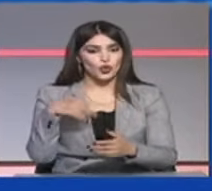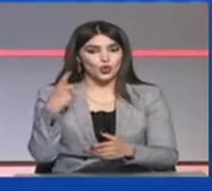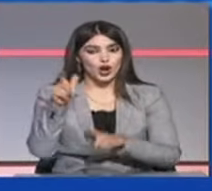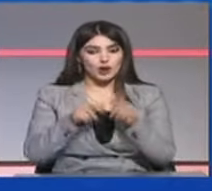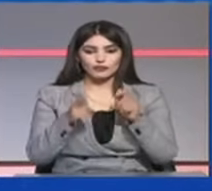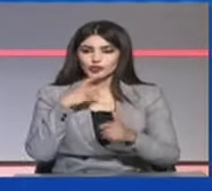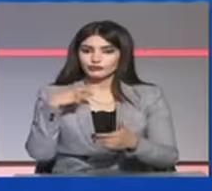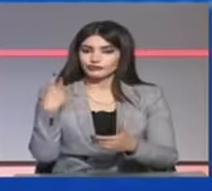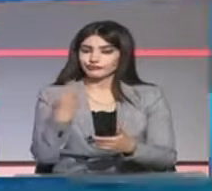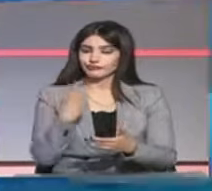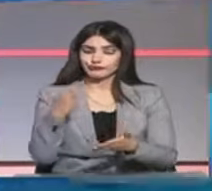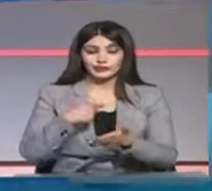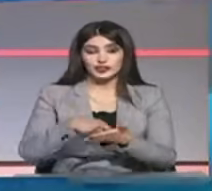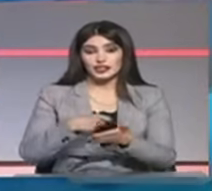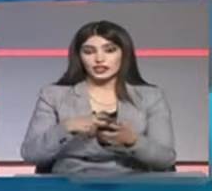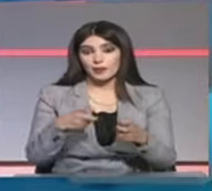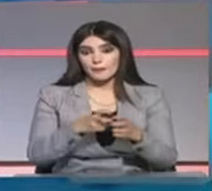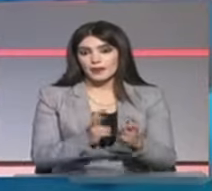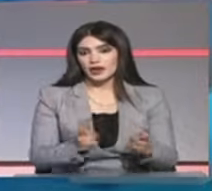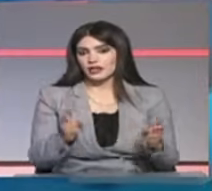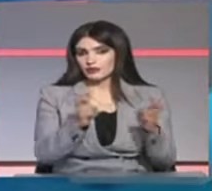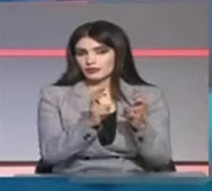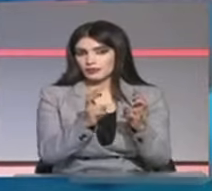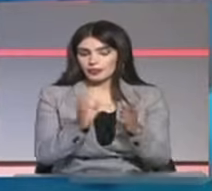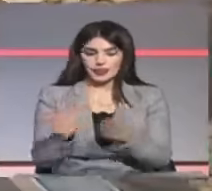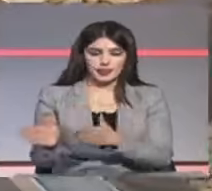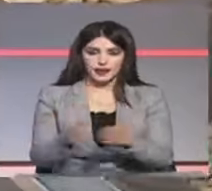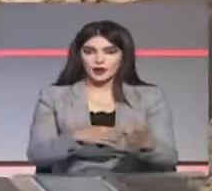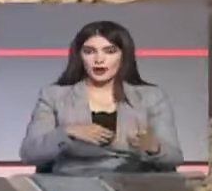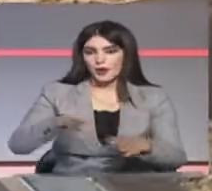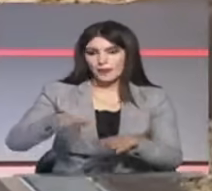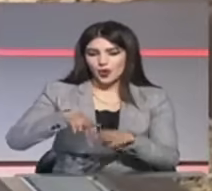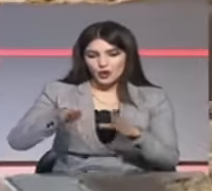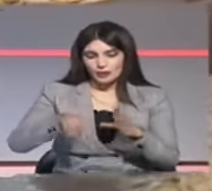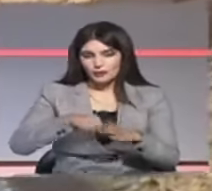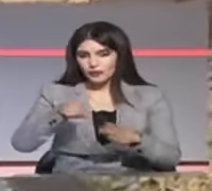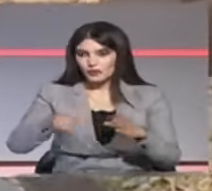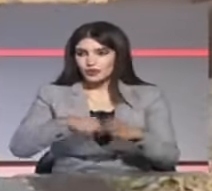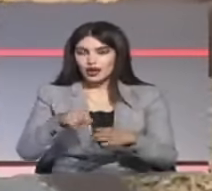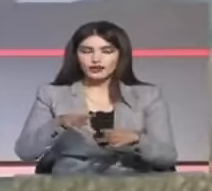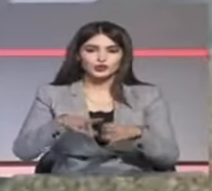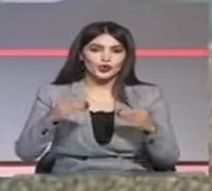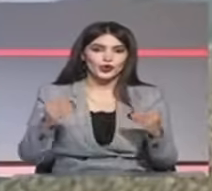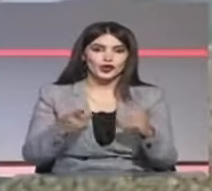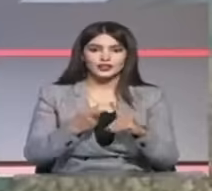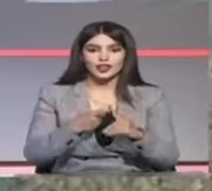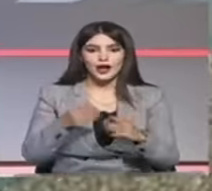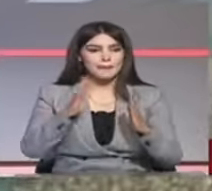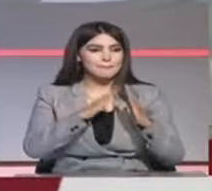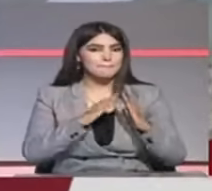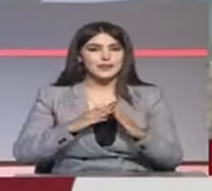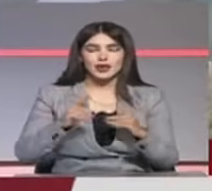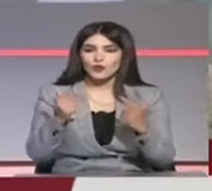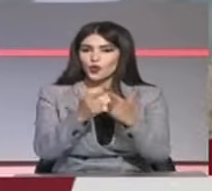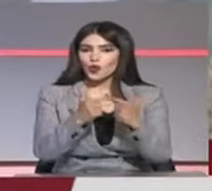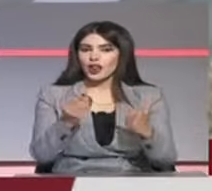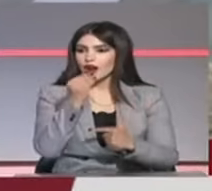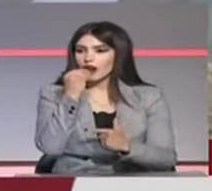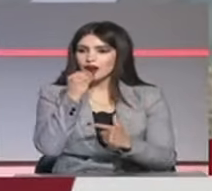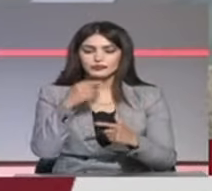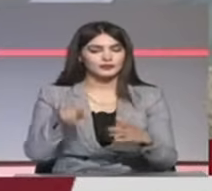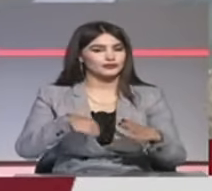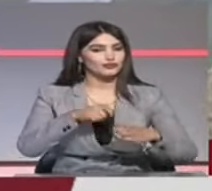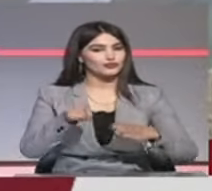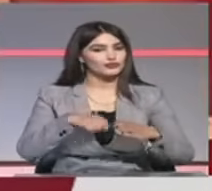الشرائيه انتظرته ال بقول والاجبان والمعجنات المنزليه بانواعها من